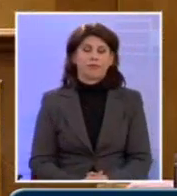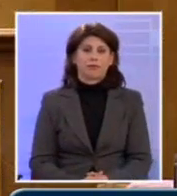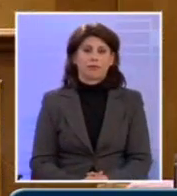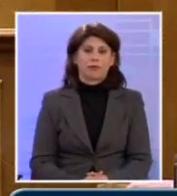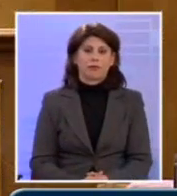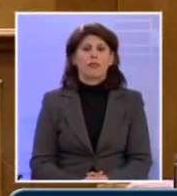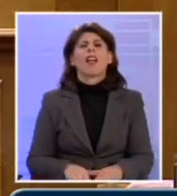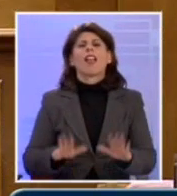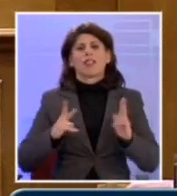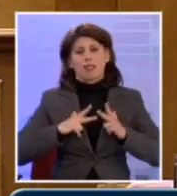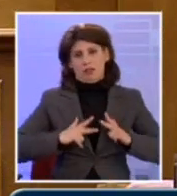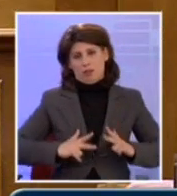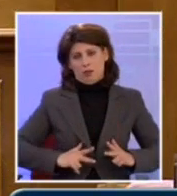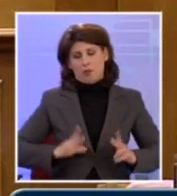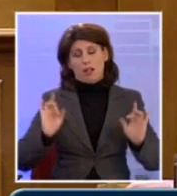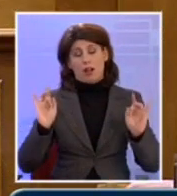Δεν έμειναν καθόλου ικανοποιημένοι.